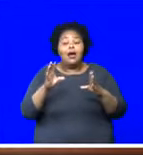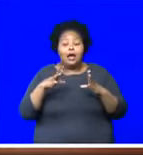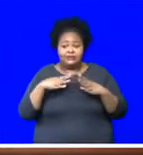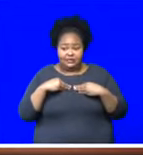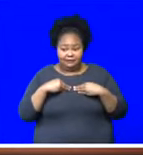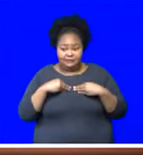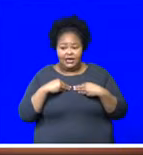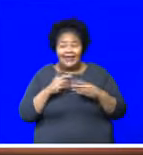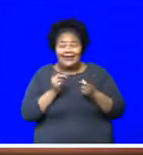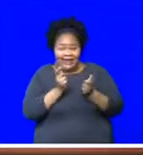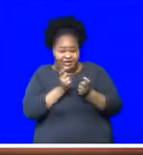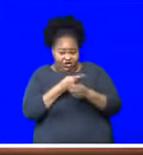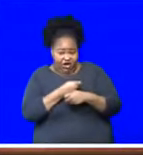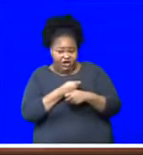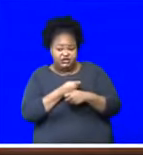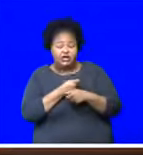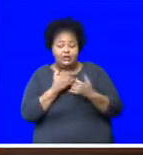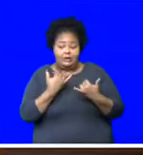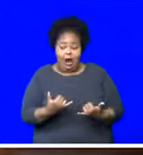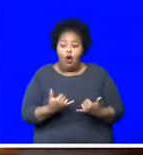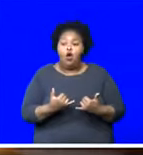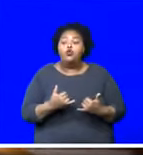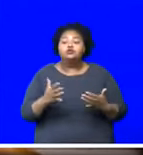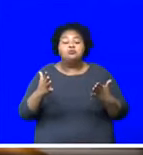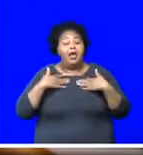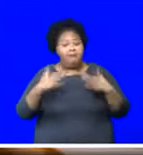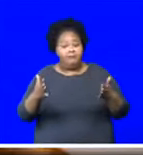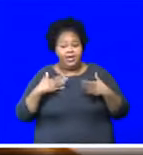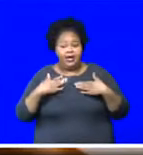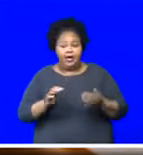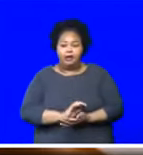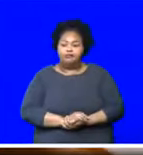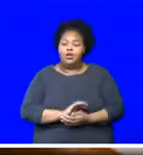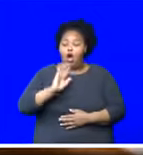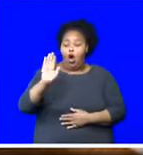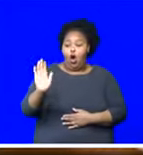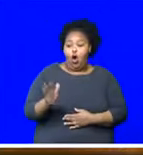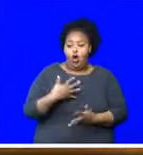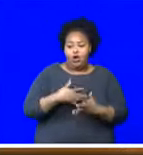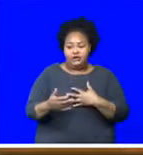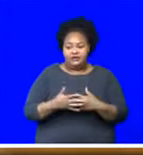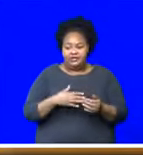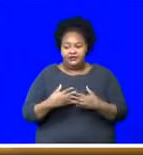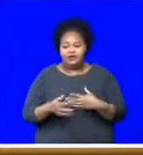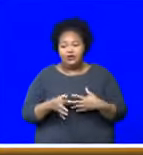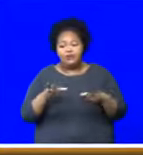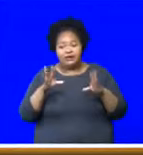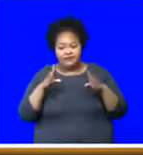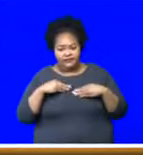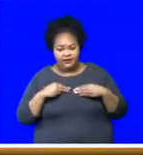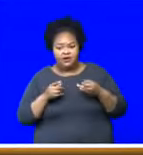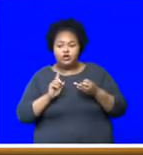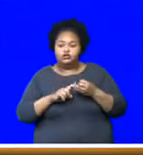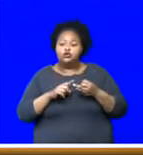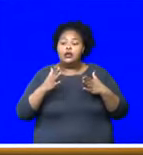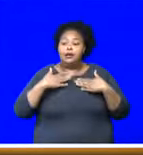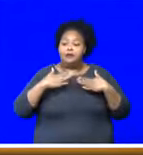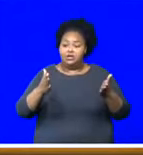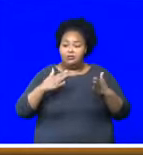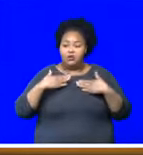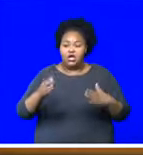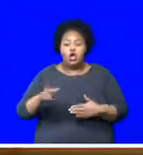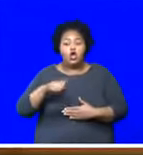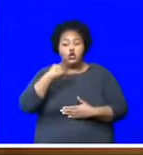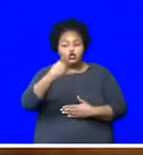abasalivumi. Konke labakuvumile kusatekwa leli cala nalabakuphikile kutawuchubeka njengoba